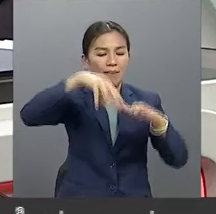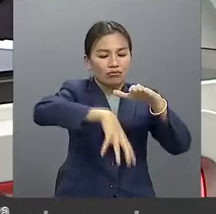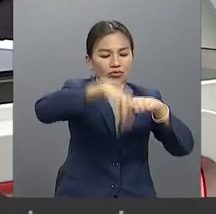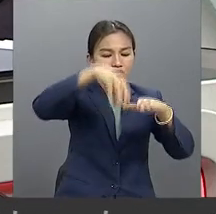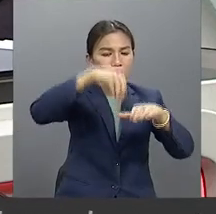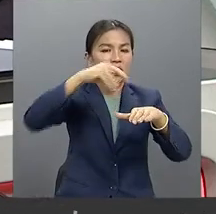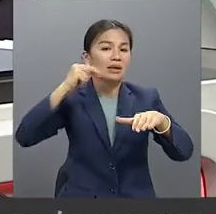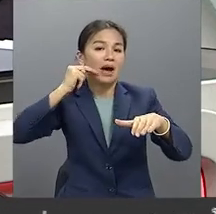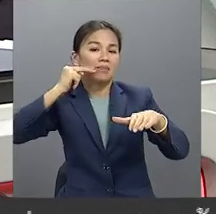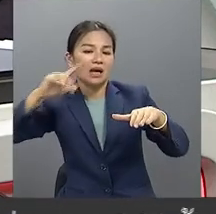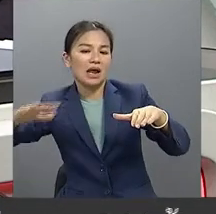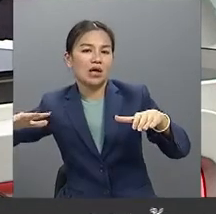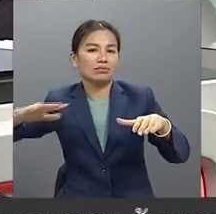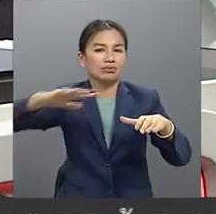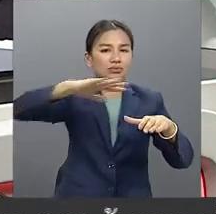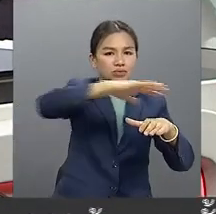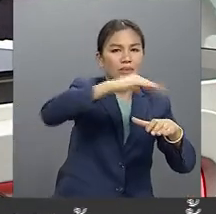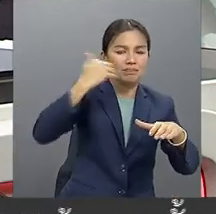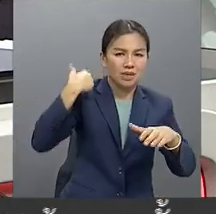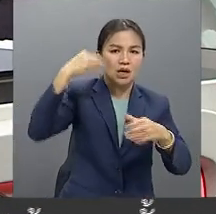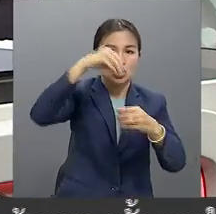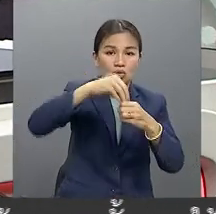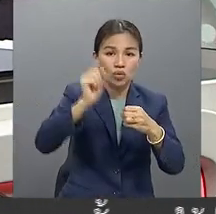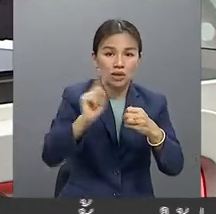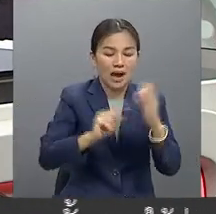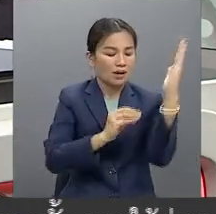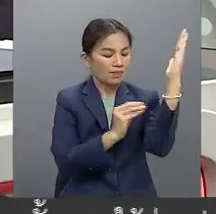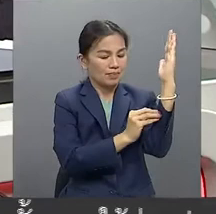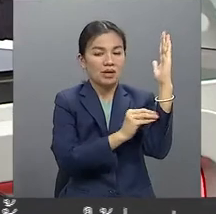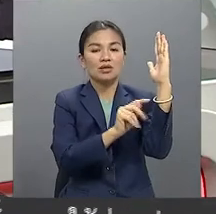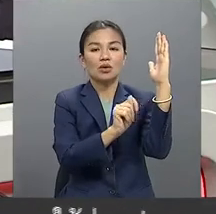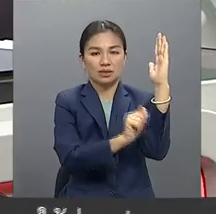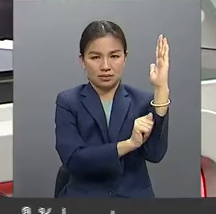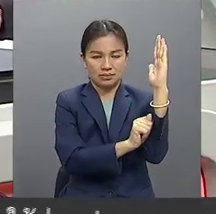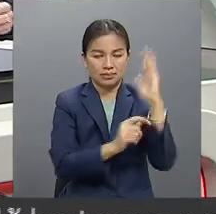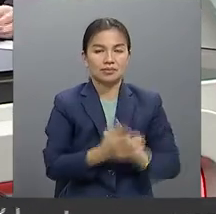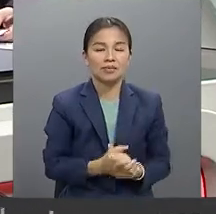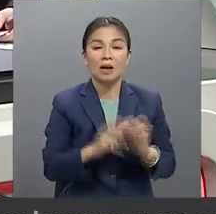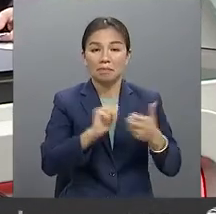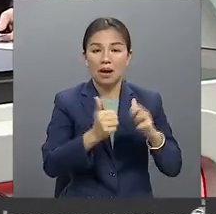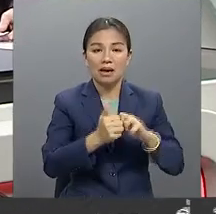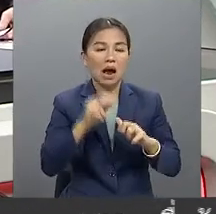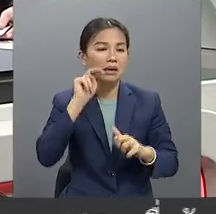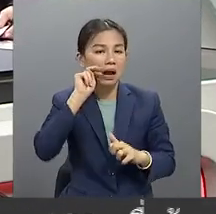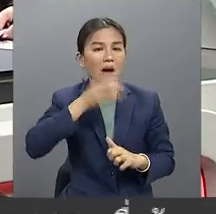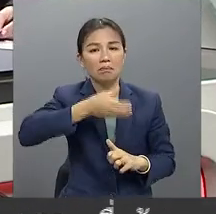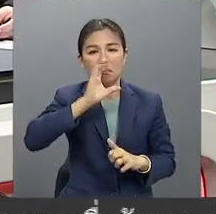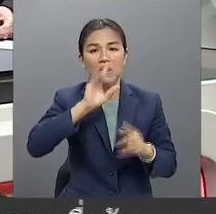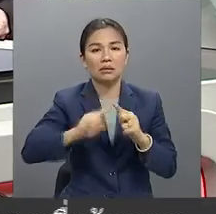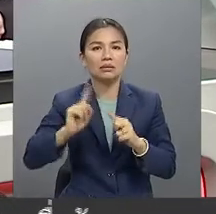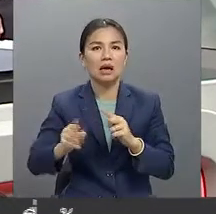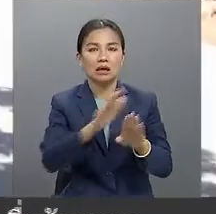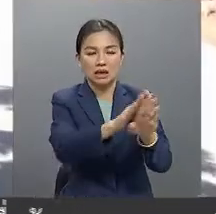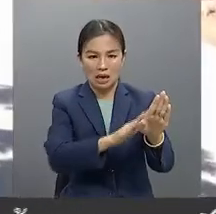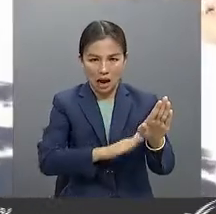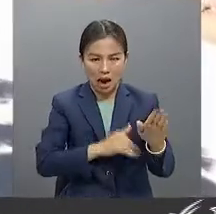บ้านมดตะนอยหมู่ที่ 3ตำบลเกาะลิบงอำเภอกันตังประสบปัญหาขาดแคลนน้ำในช่วงหน้าแล้งนานกว่า 40